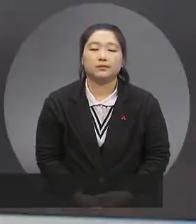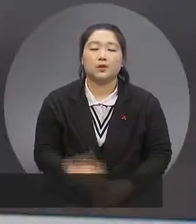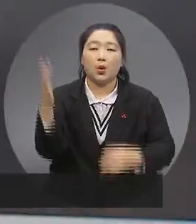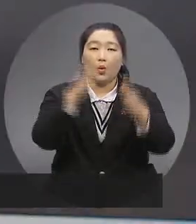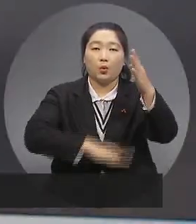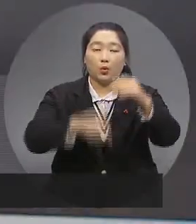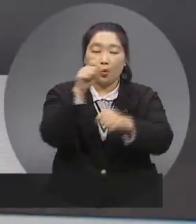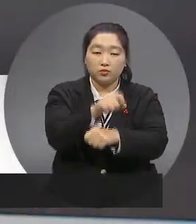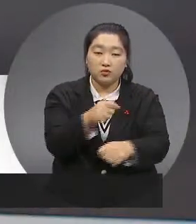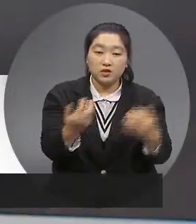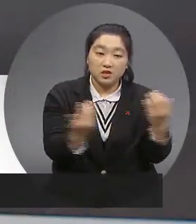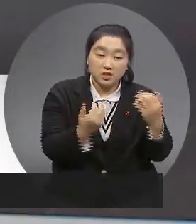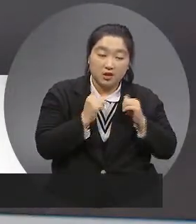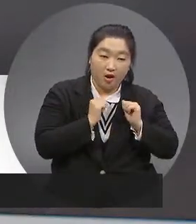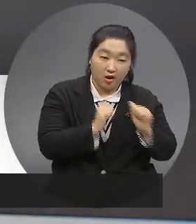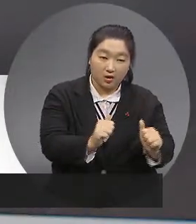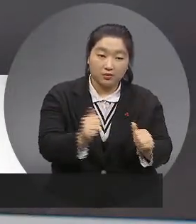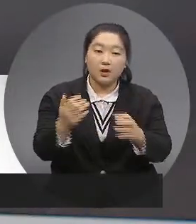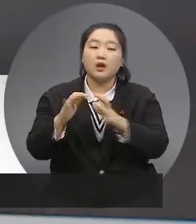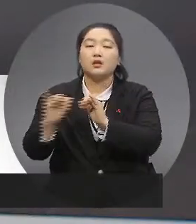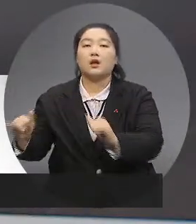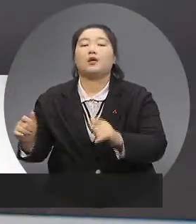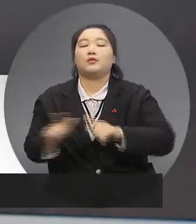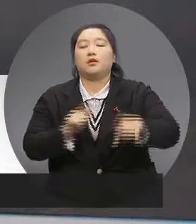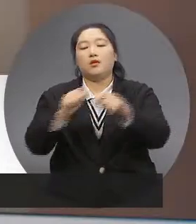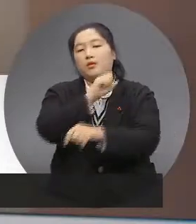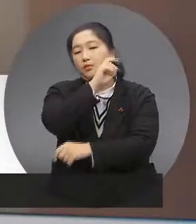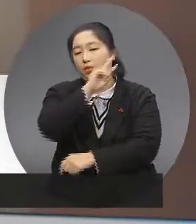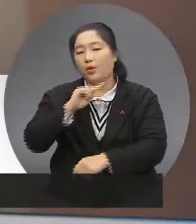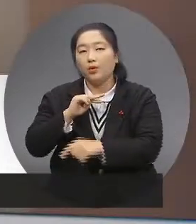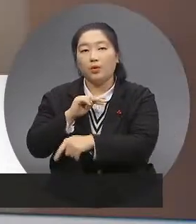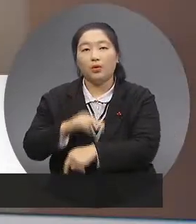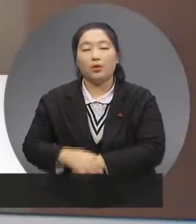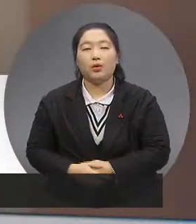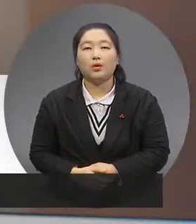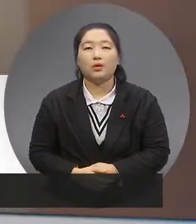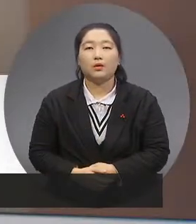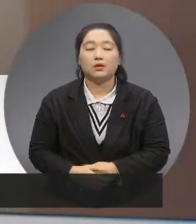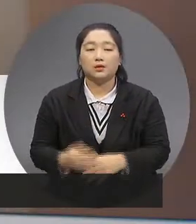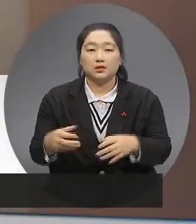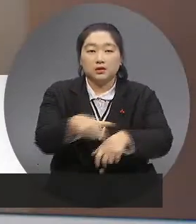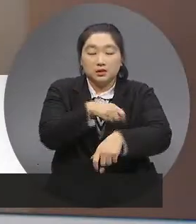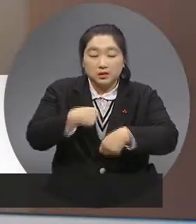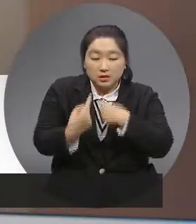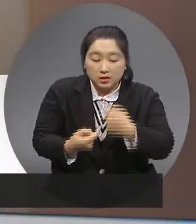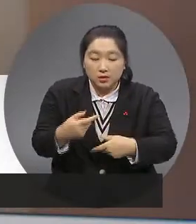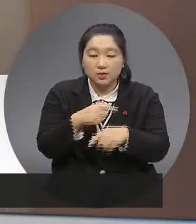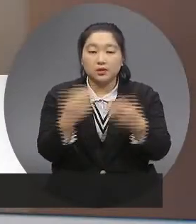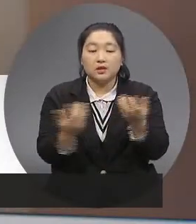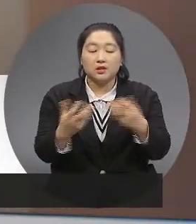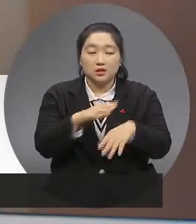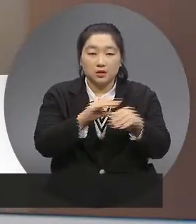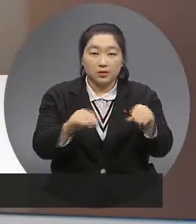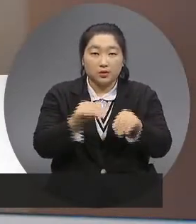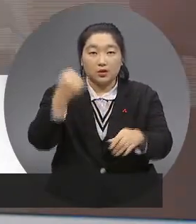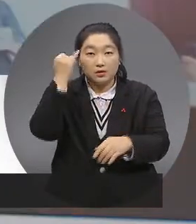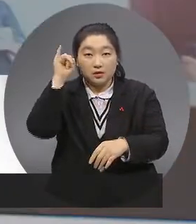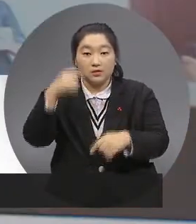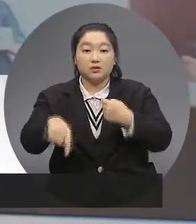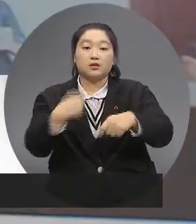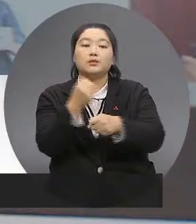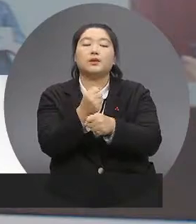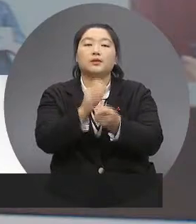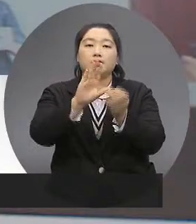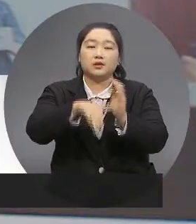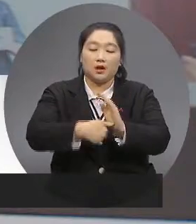공무원이 어떻게 일하냐에 따라 주민들의 생활은 크게 달라집니다. 능동적으로 처리하고 창의적인 정책을 만들